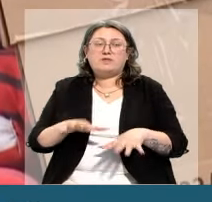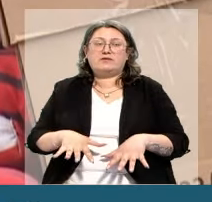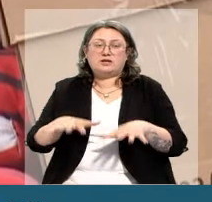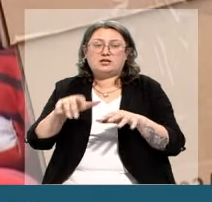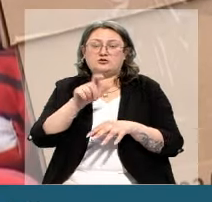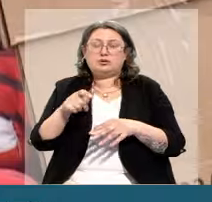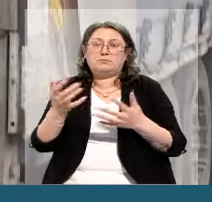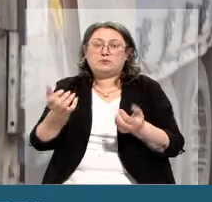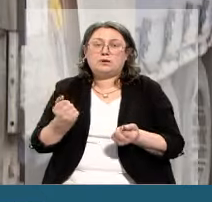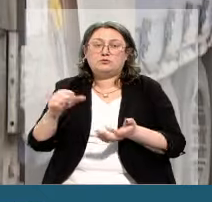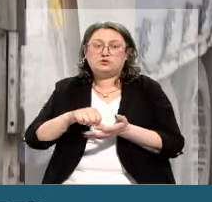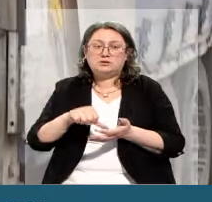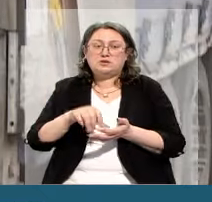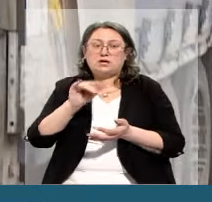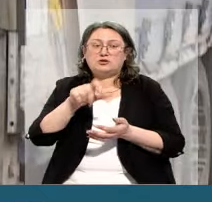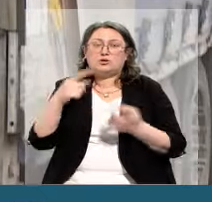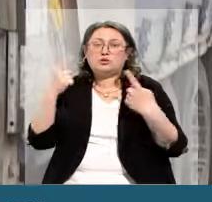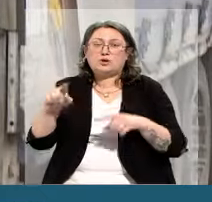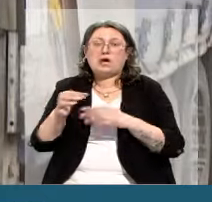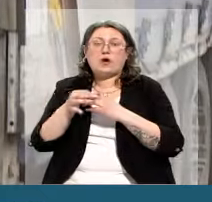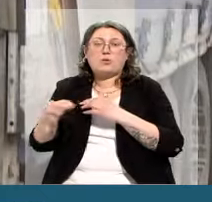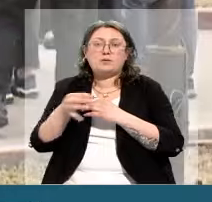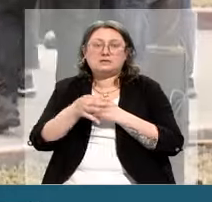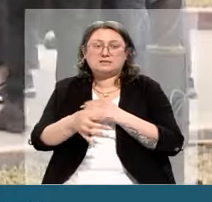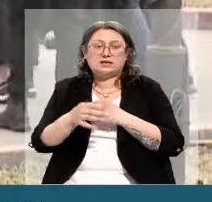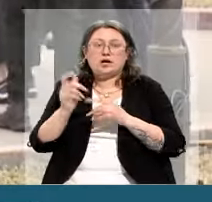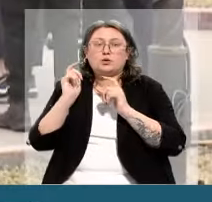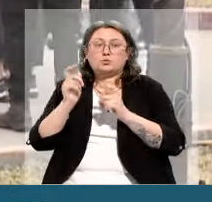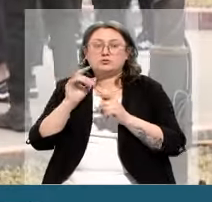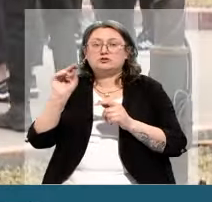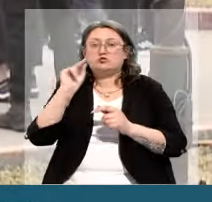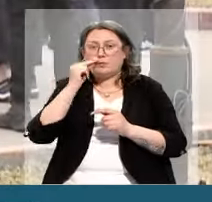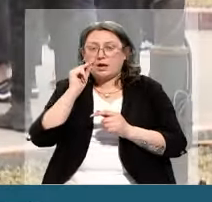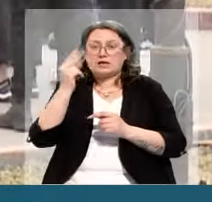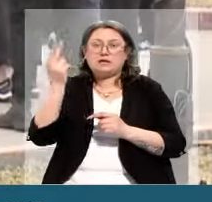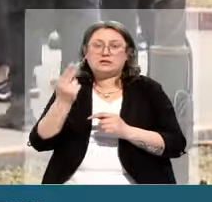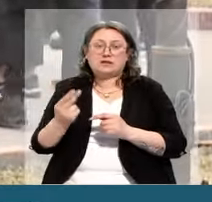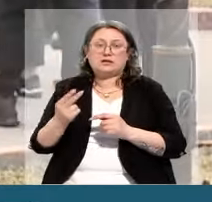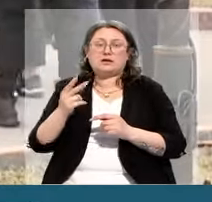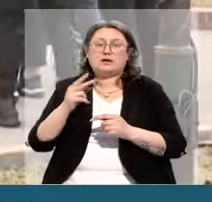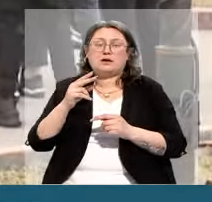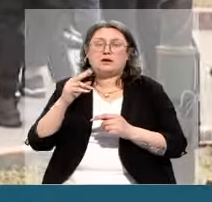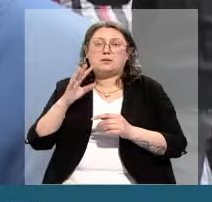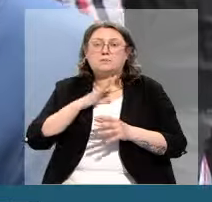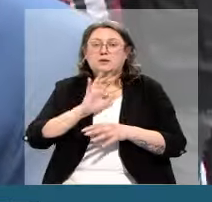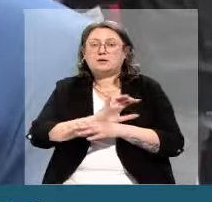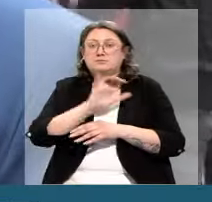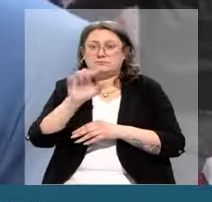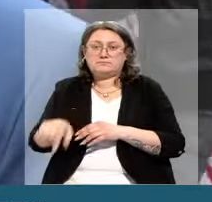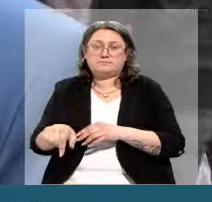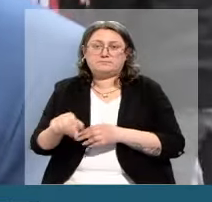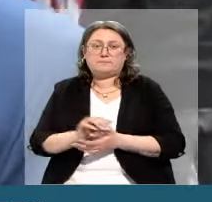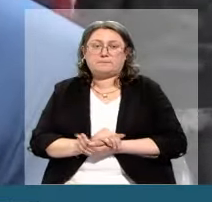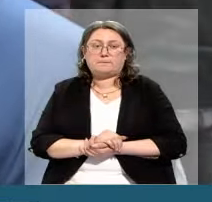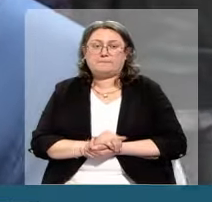азаматтары да атсалысып жатыр. Атап айтсақ, Шымкент пен Астана және Ұлытаудан келген жүк көліктерін мешіт жамағаты күтіп алды. Аптаның